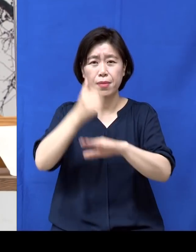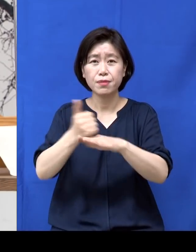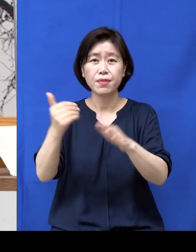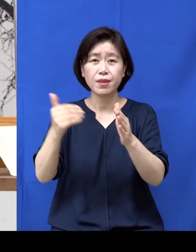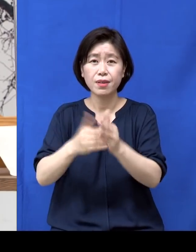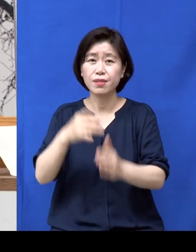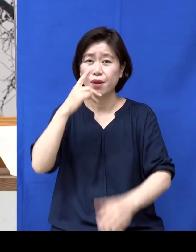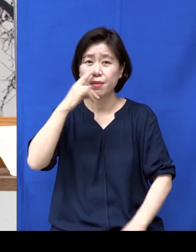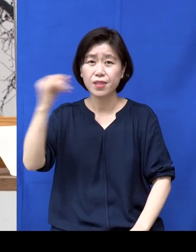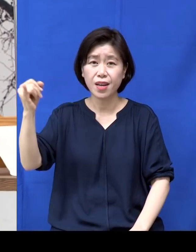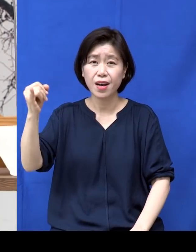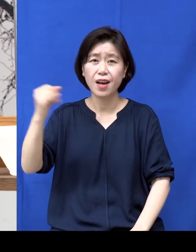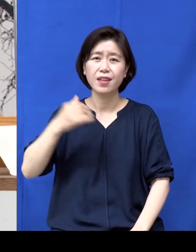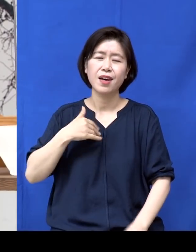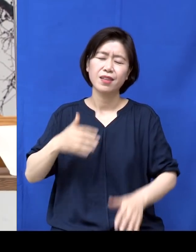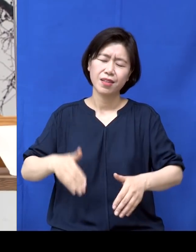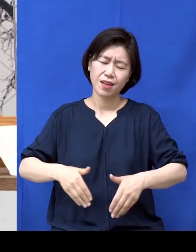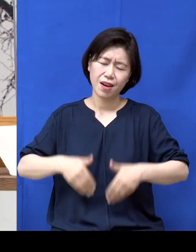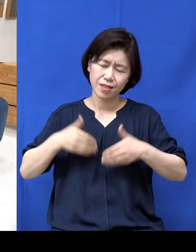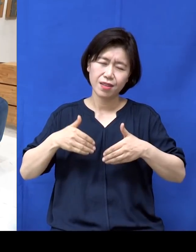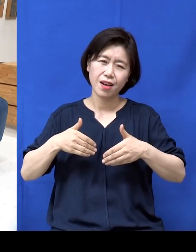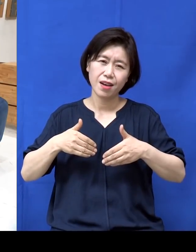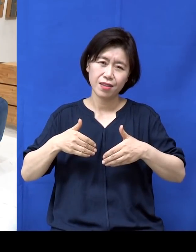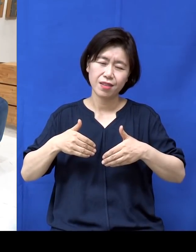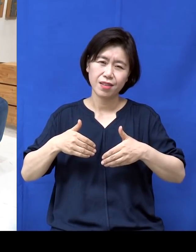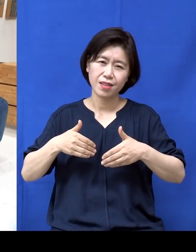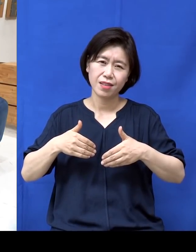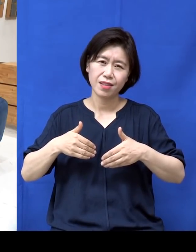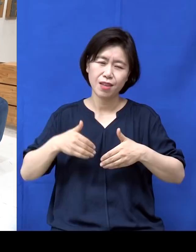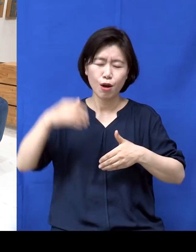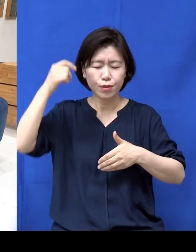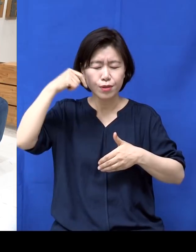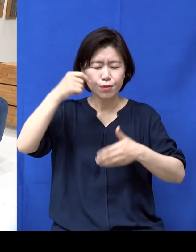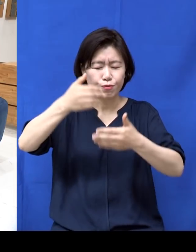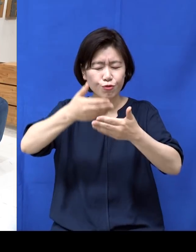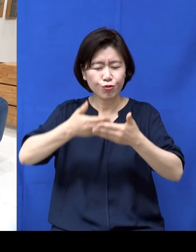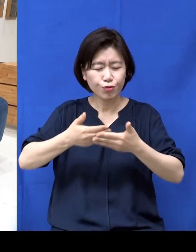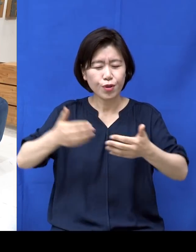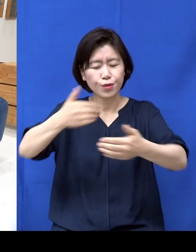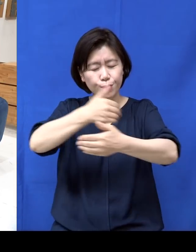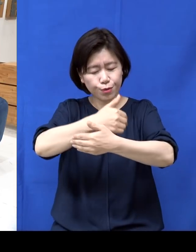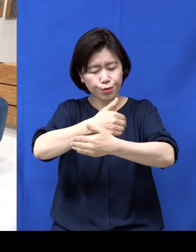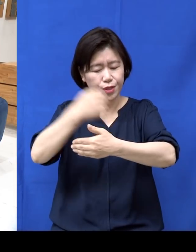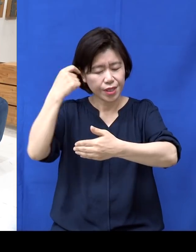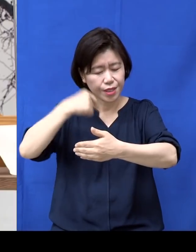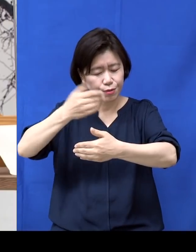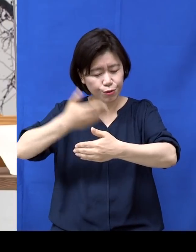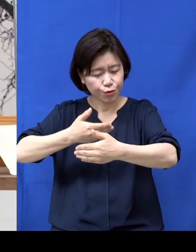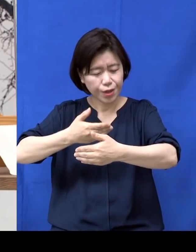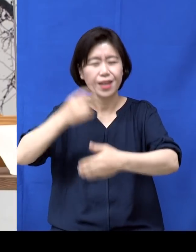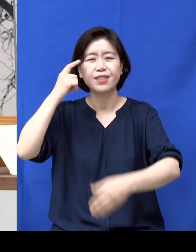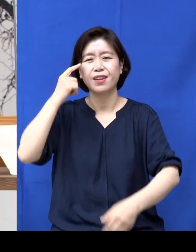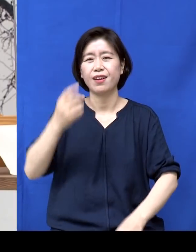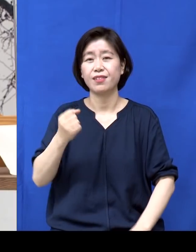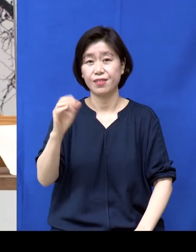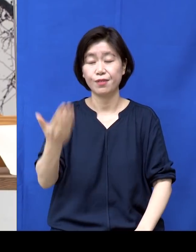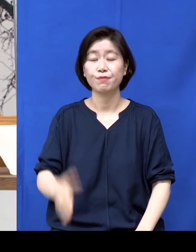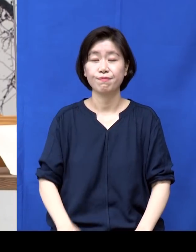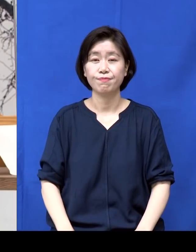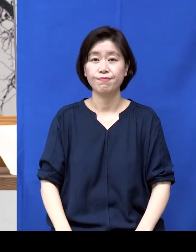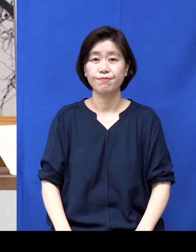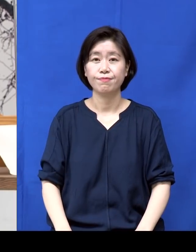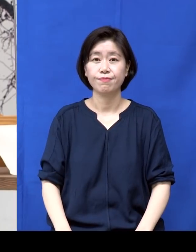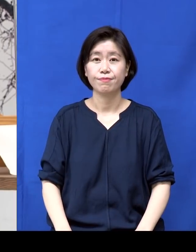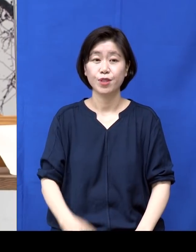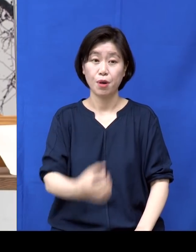잠 잘 수 있는 따뜻한 온기를 주셨구나. 그래서 제가 오늘 이제 말씀드리면서 아, 그래, 나도 나중에 이렇게